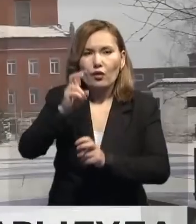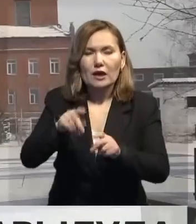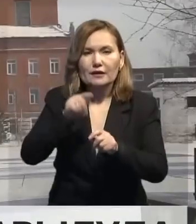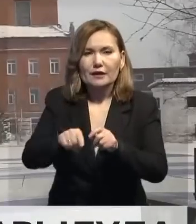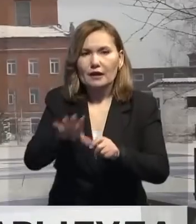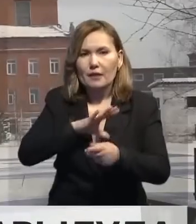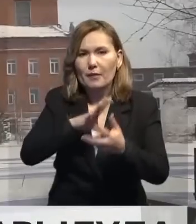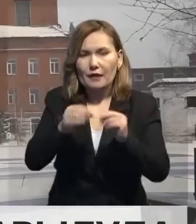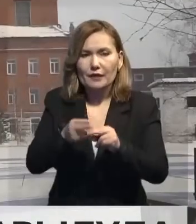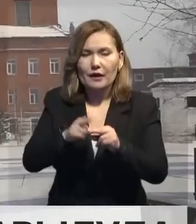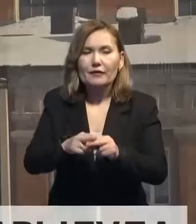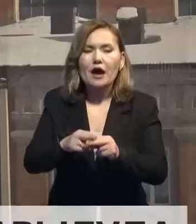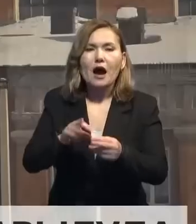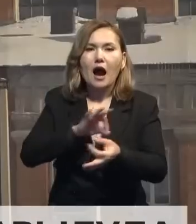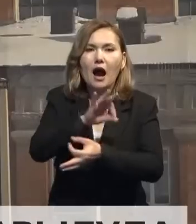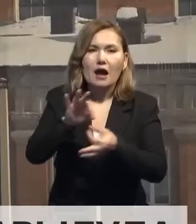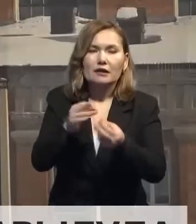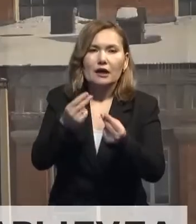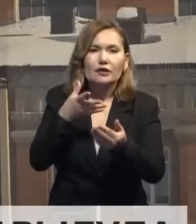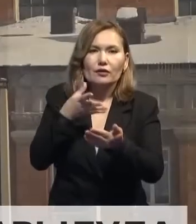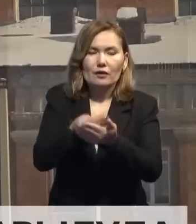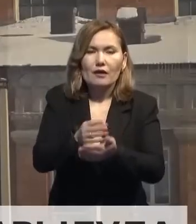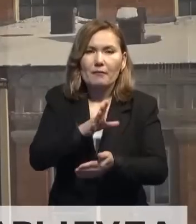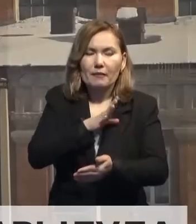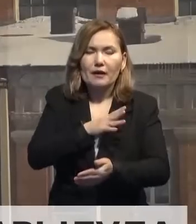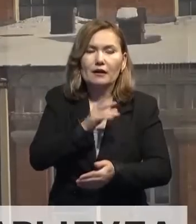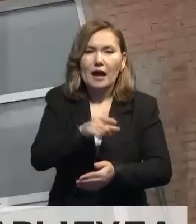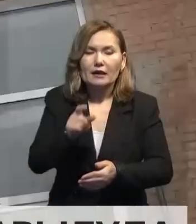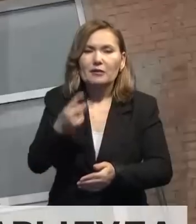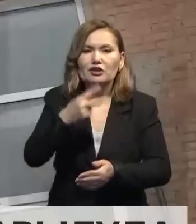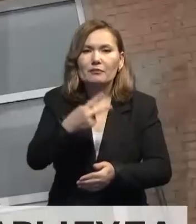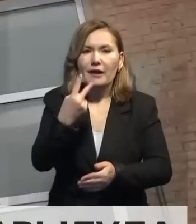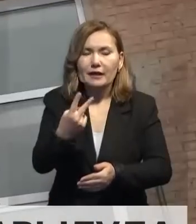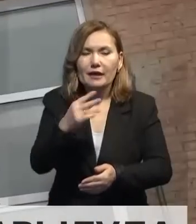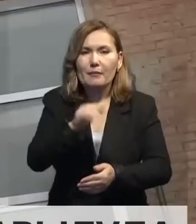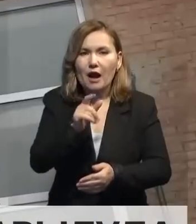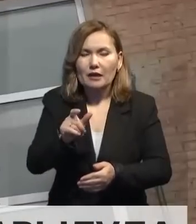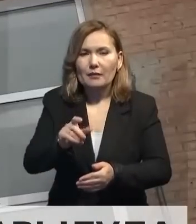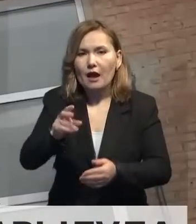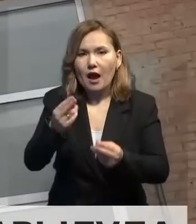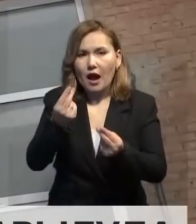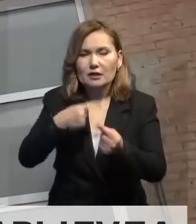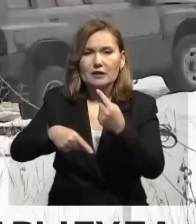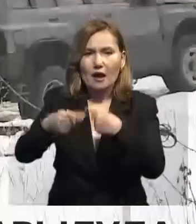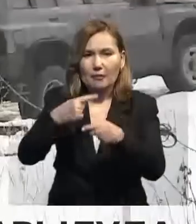қорытындысы бойынша енді артық төлем жасаған 22 мыңға жуық абонентке ақшасы қайтарылып жатыр.